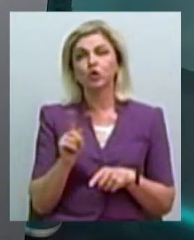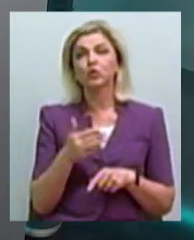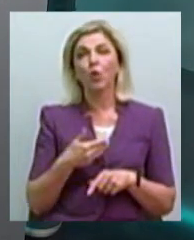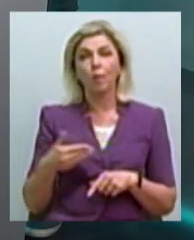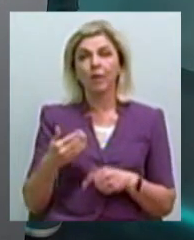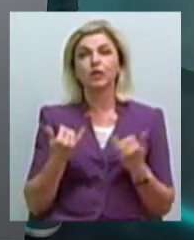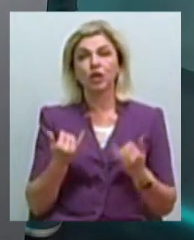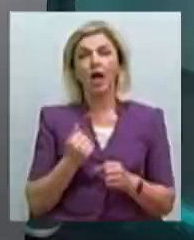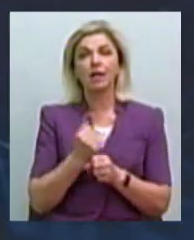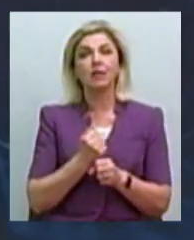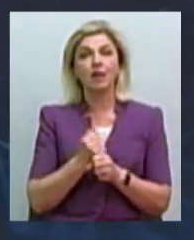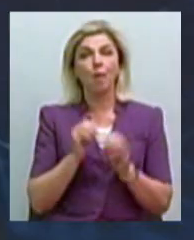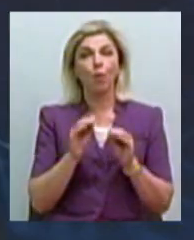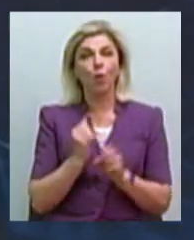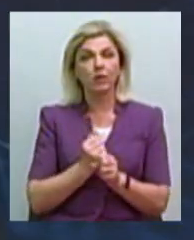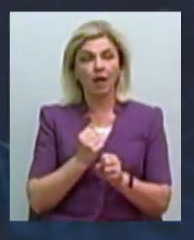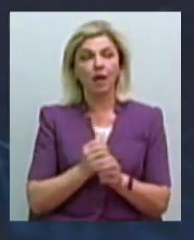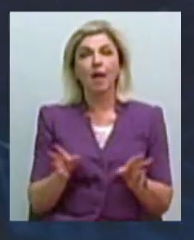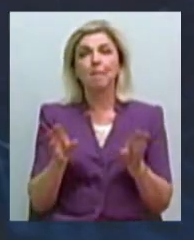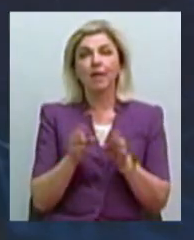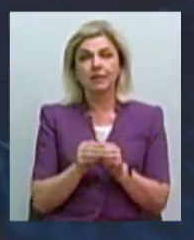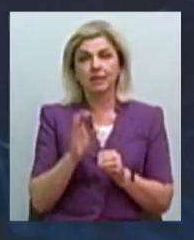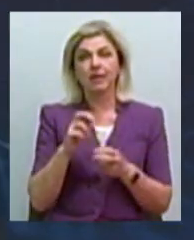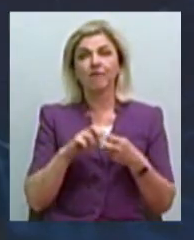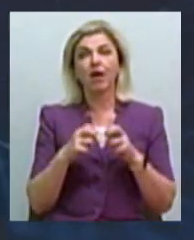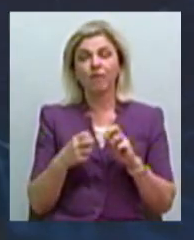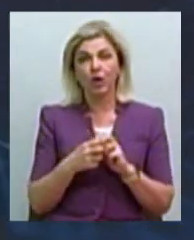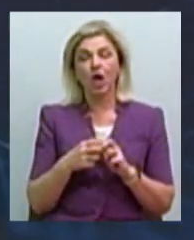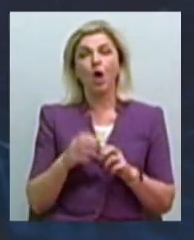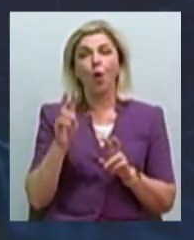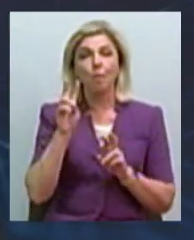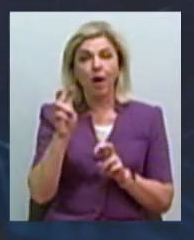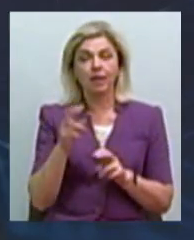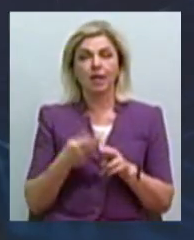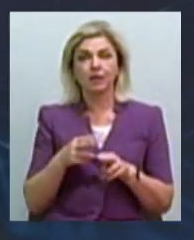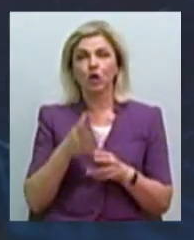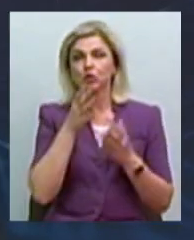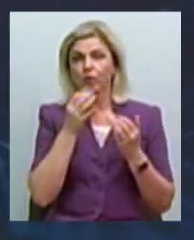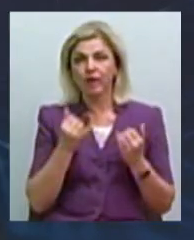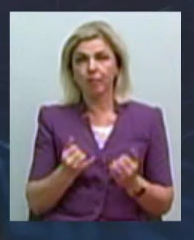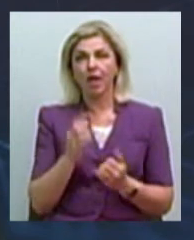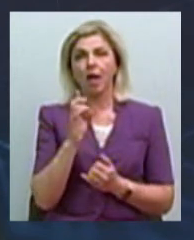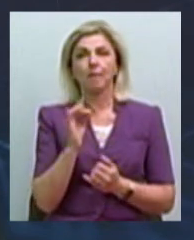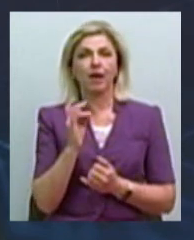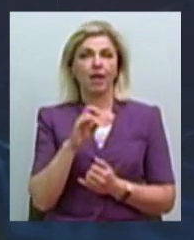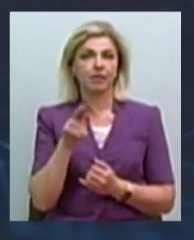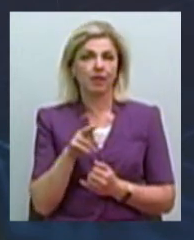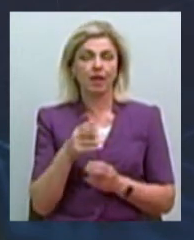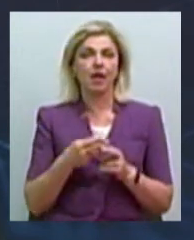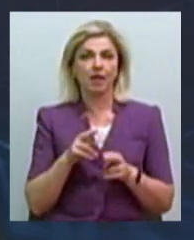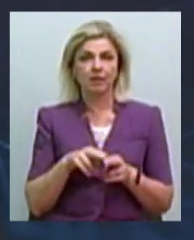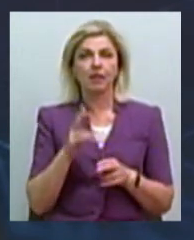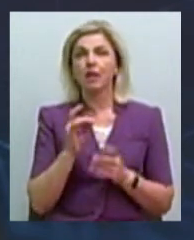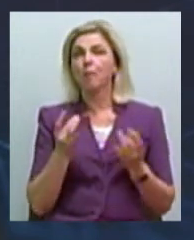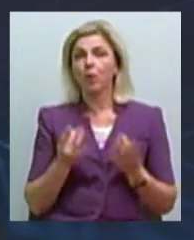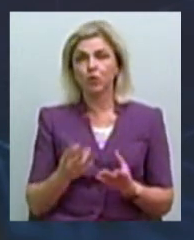момент разработали совместно с Ивано-Франковской компанией Брендери, это современный бренд. Это полноценный брендбук, то есть это не